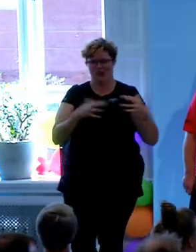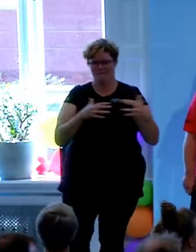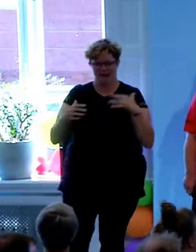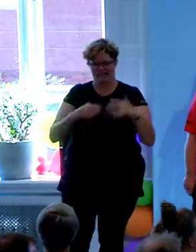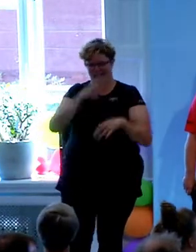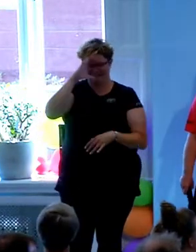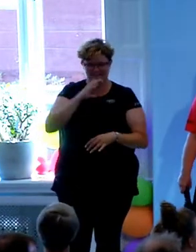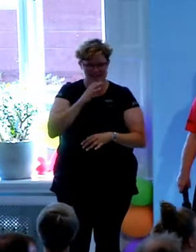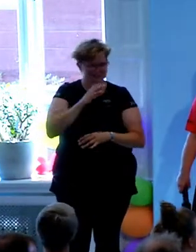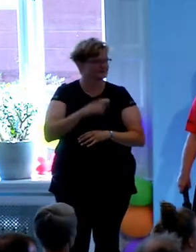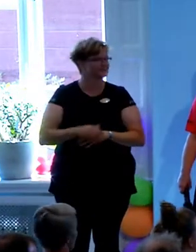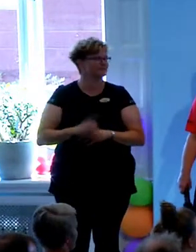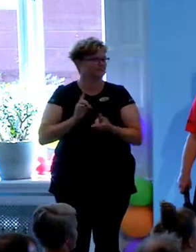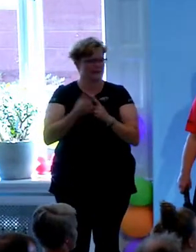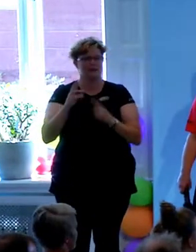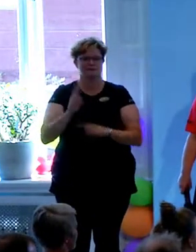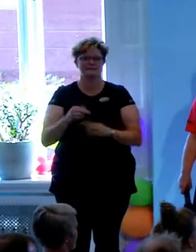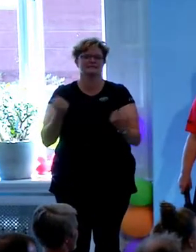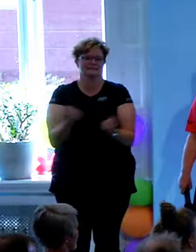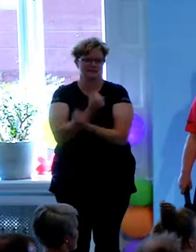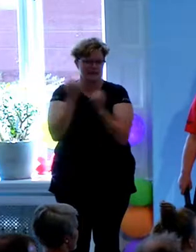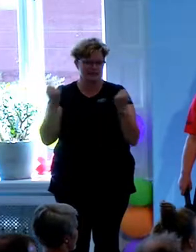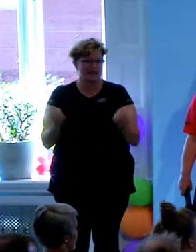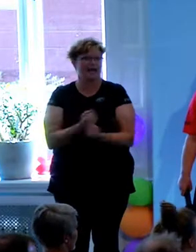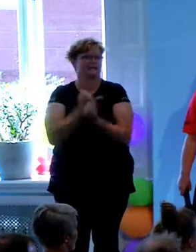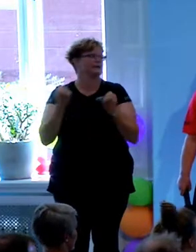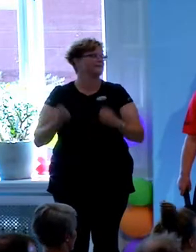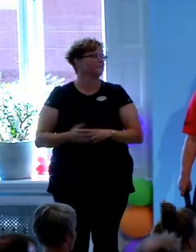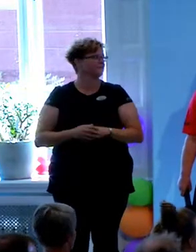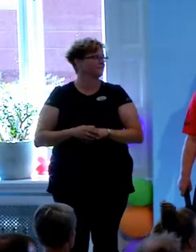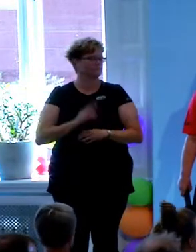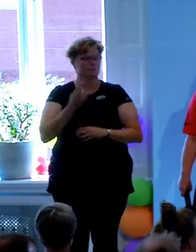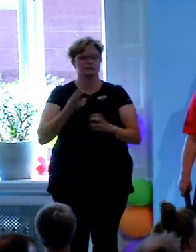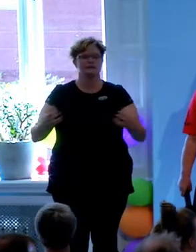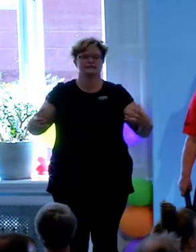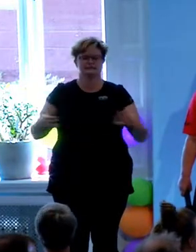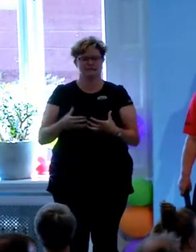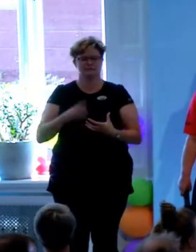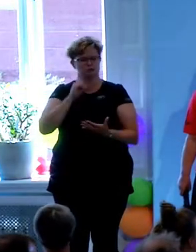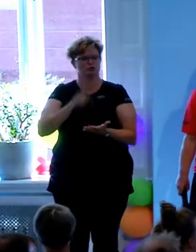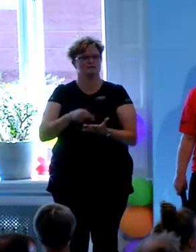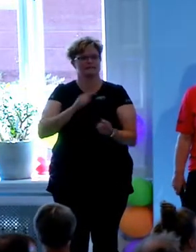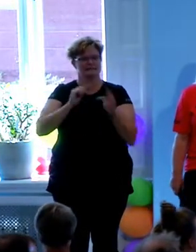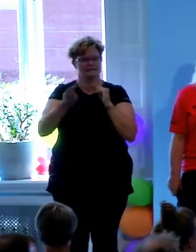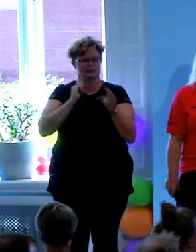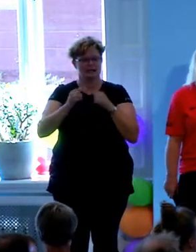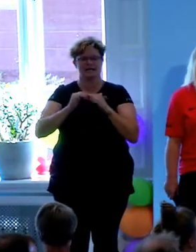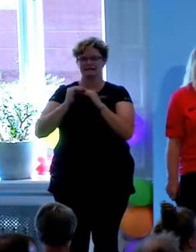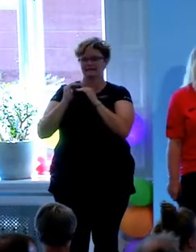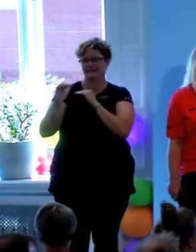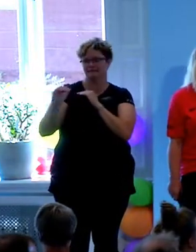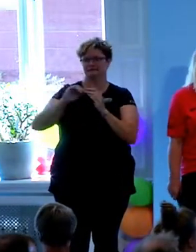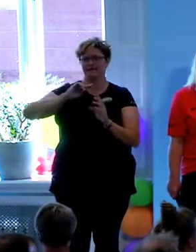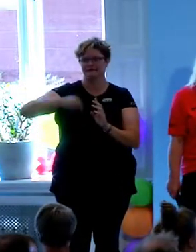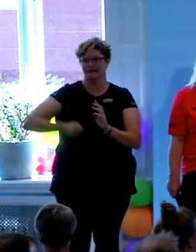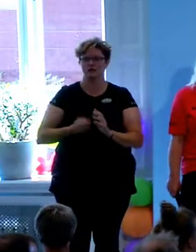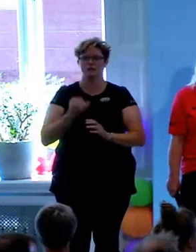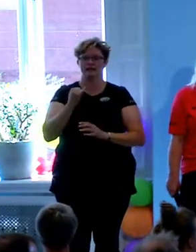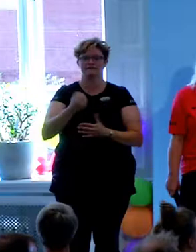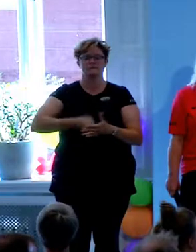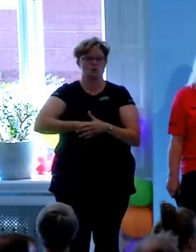ska hända ikväll. Det ska bli oerhört spännande. Och här är vi nu samlade för att vi ska diskutera jämställda villkor